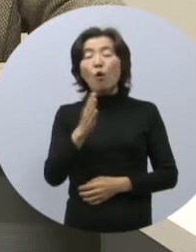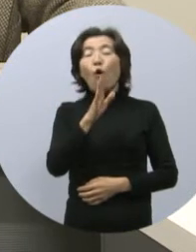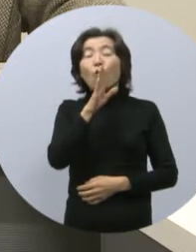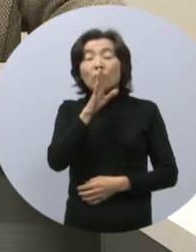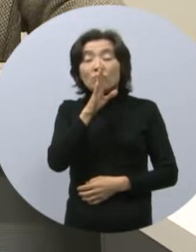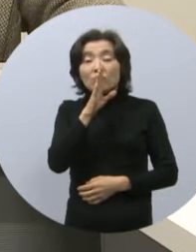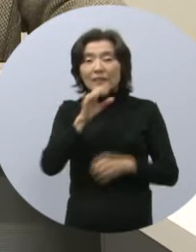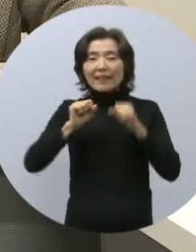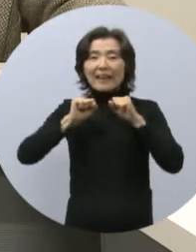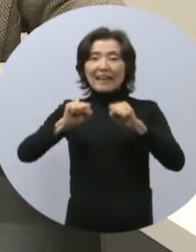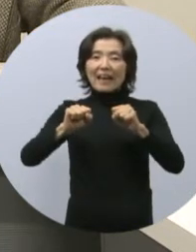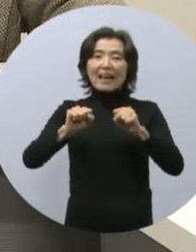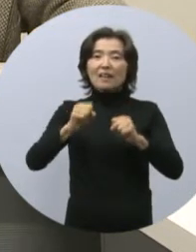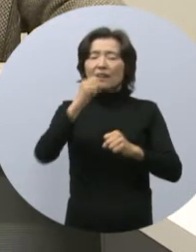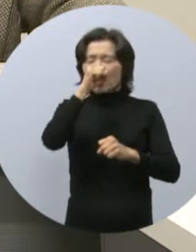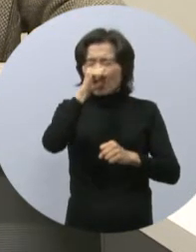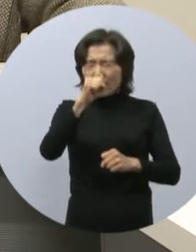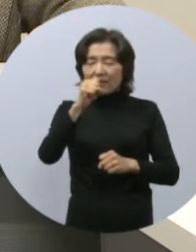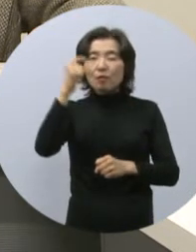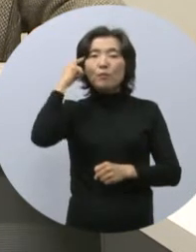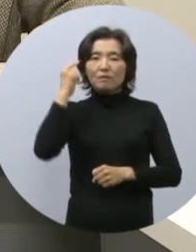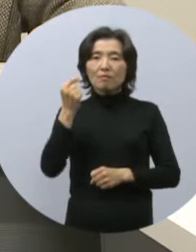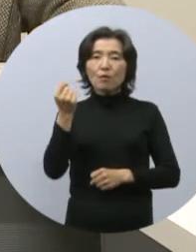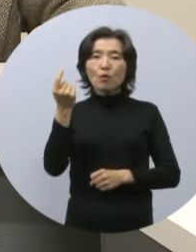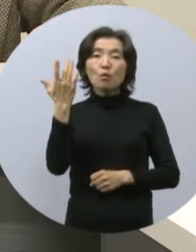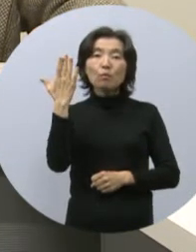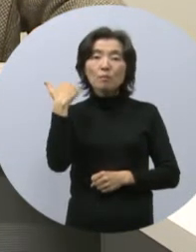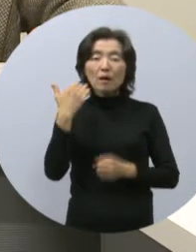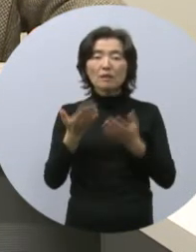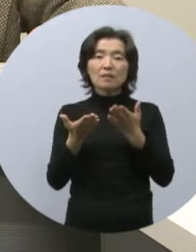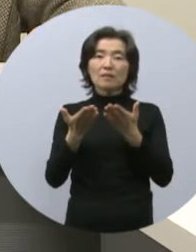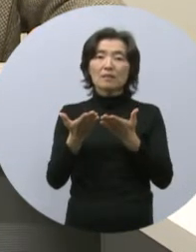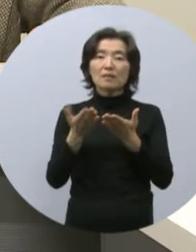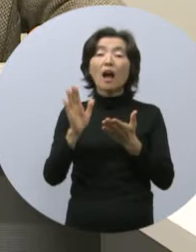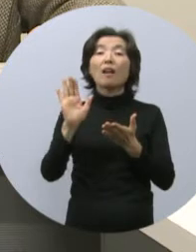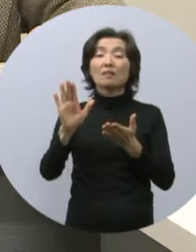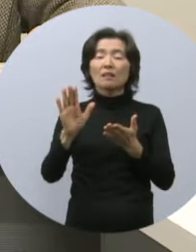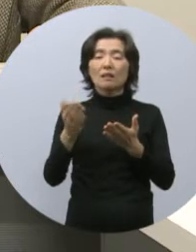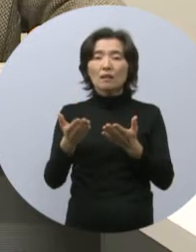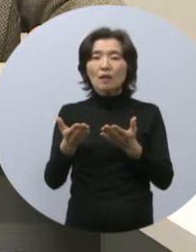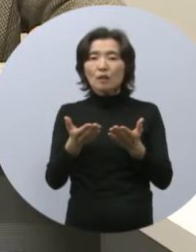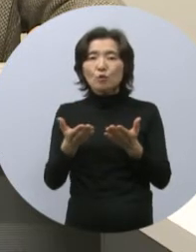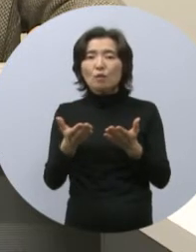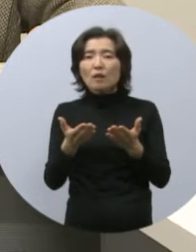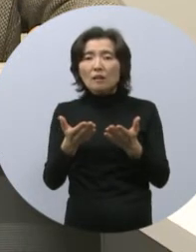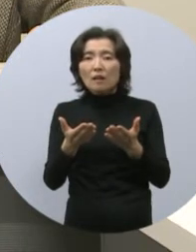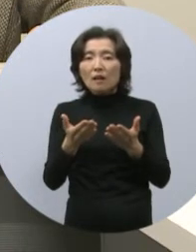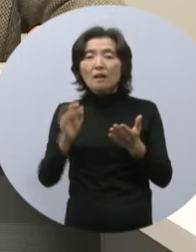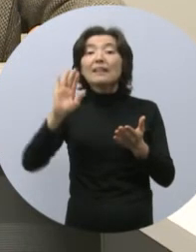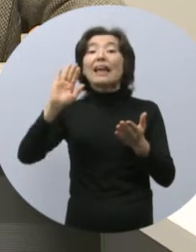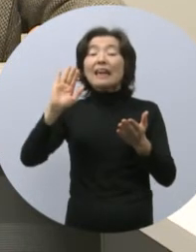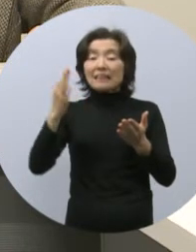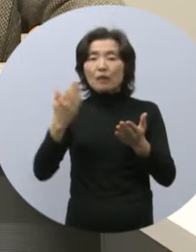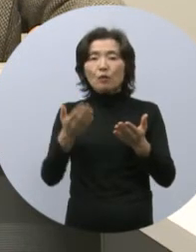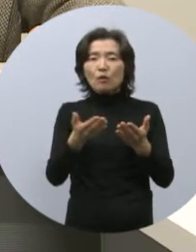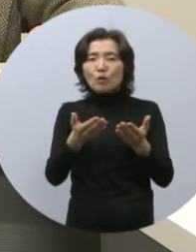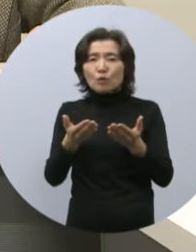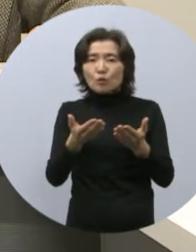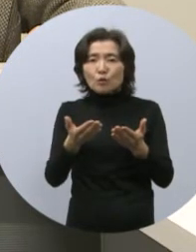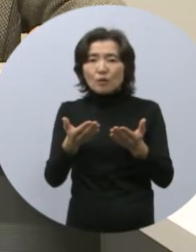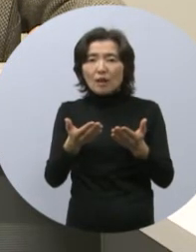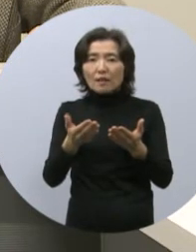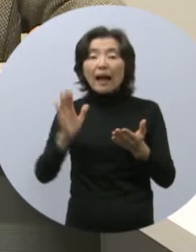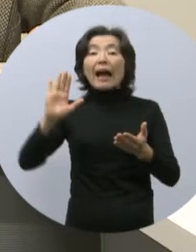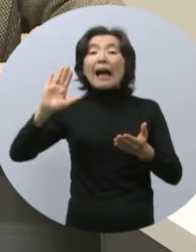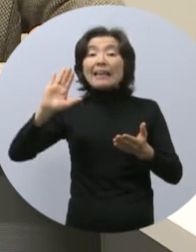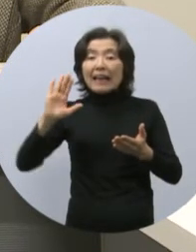。先日も地震がありましたが揺れました。少し、しかしその揺れた中にも何